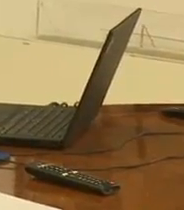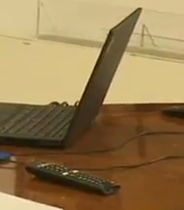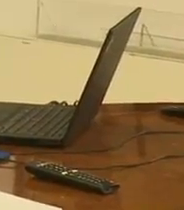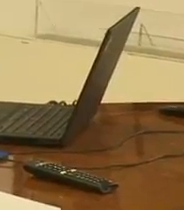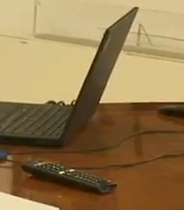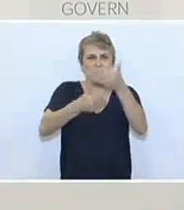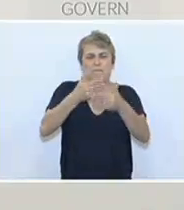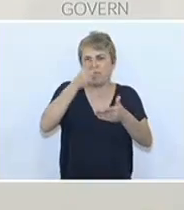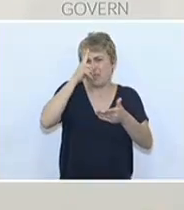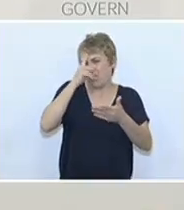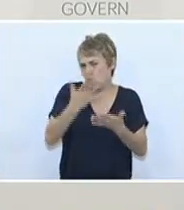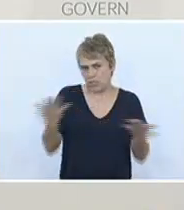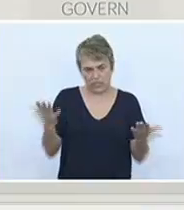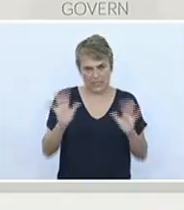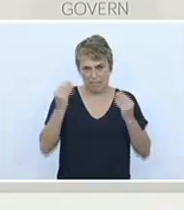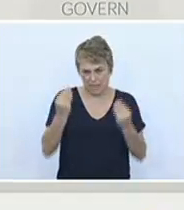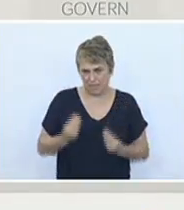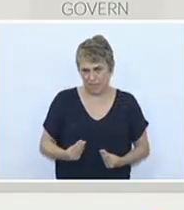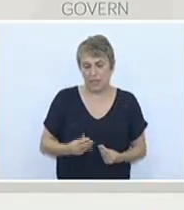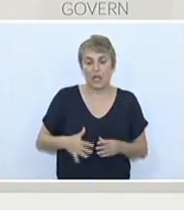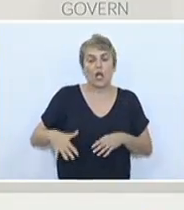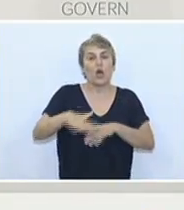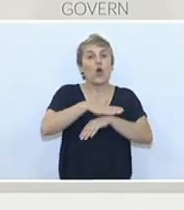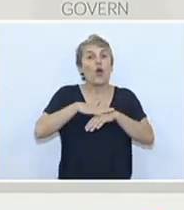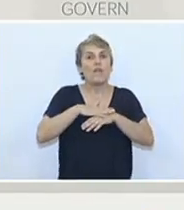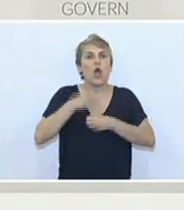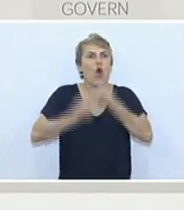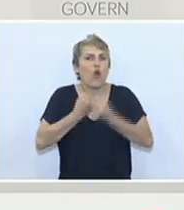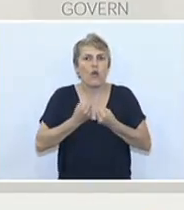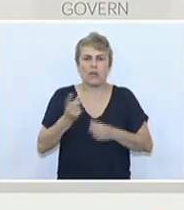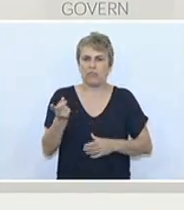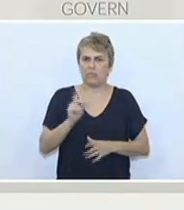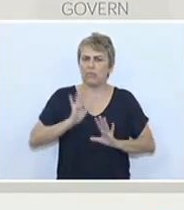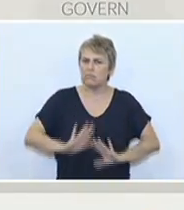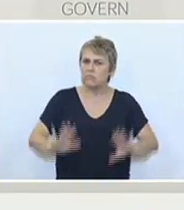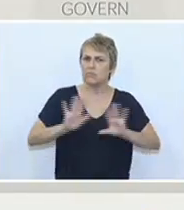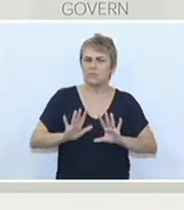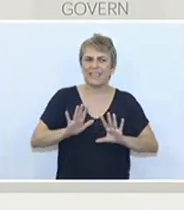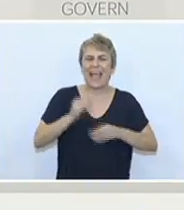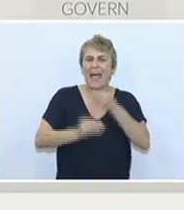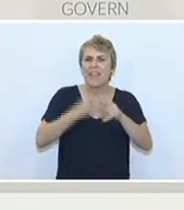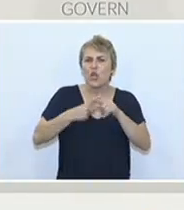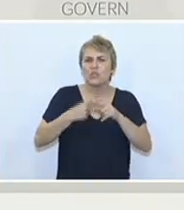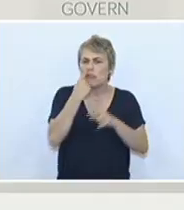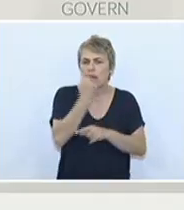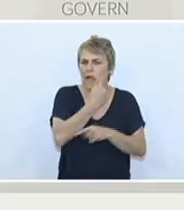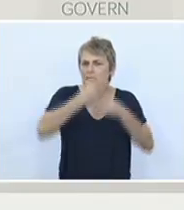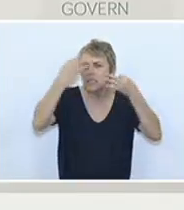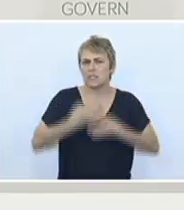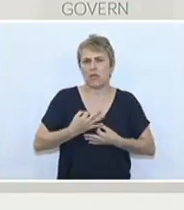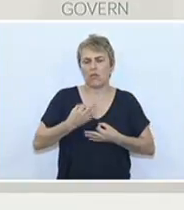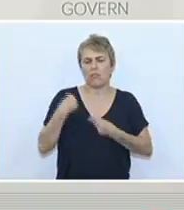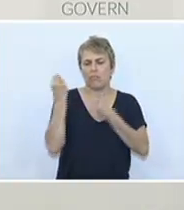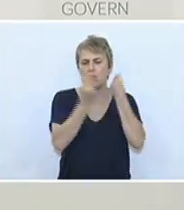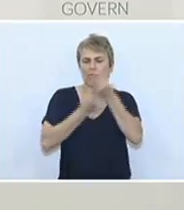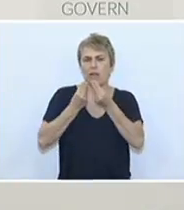no es planteja. Des d'Arguanya, de les Illes Balears, no volem córrer. Nosaltres volem fer les coses de forma molt segura i nosaltres anem plantejant des